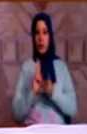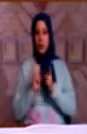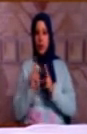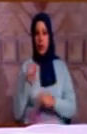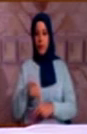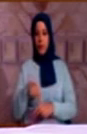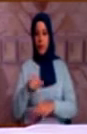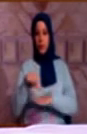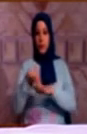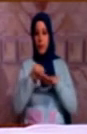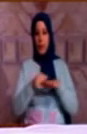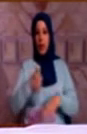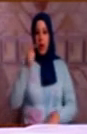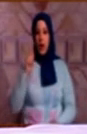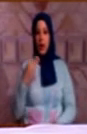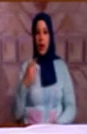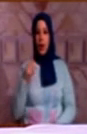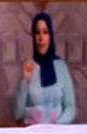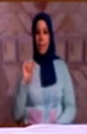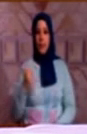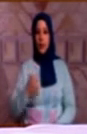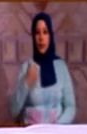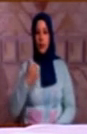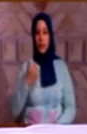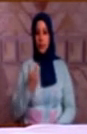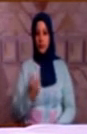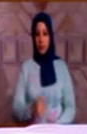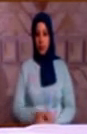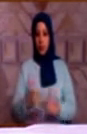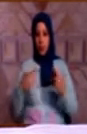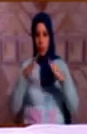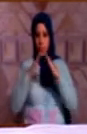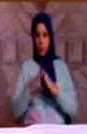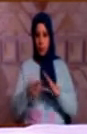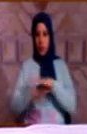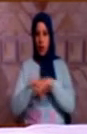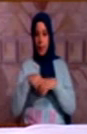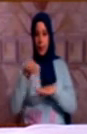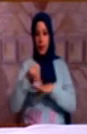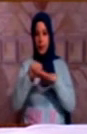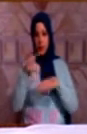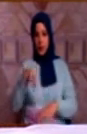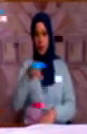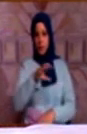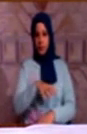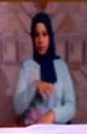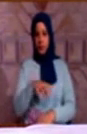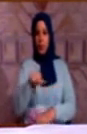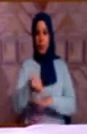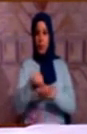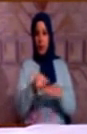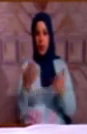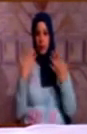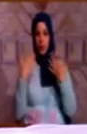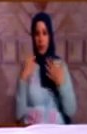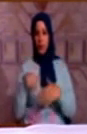لانه يعني مصر لما تعمل مدينه زي مدينه العلمين ومدينه ترفيهيه وتبتدي تعمل